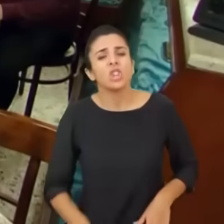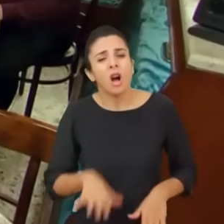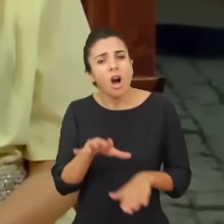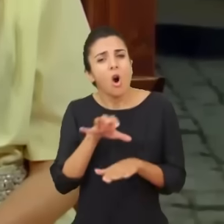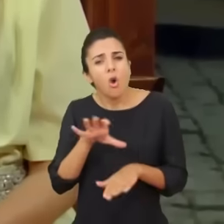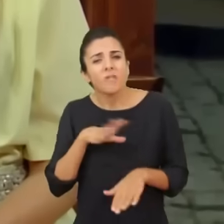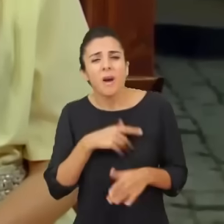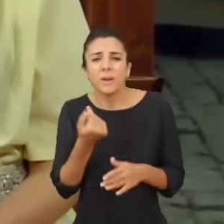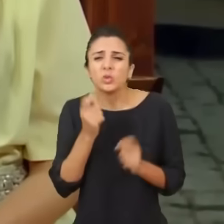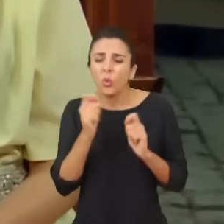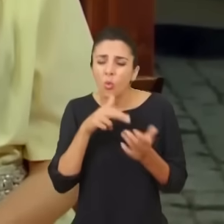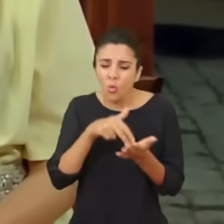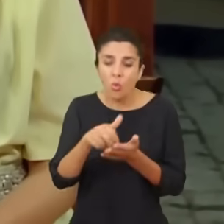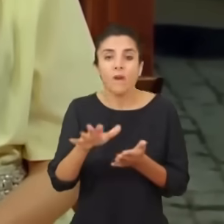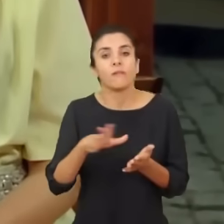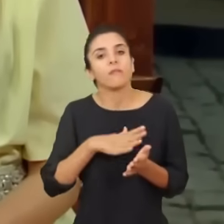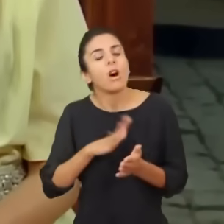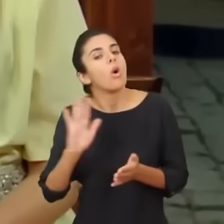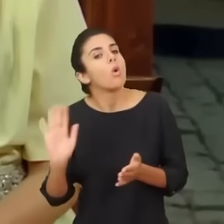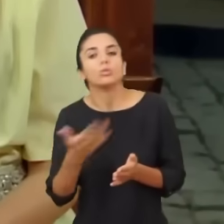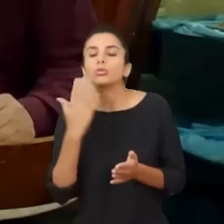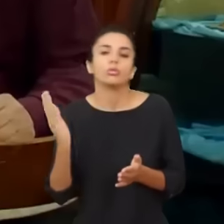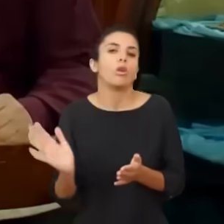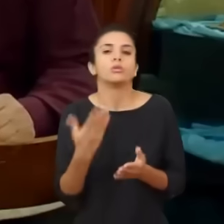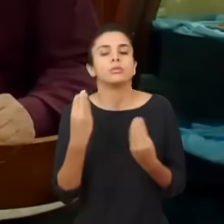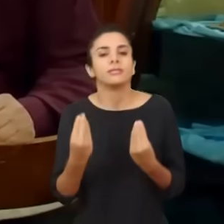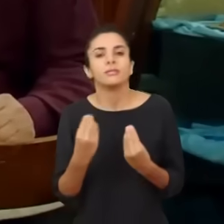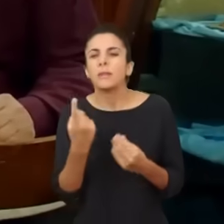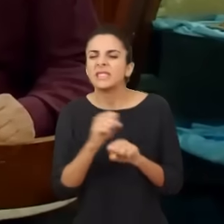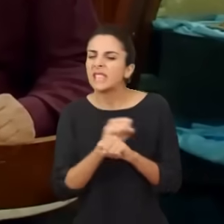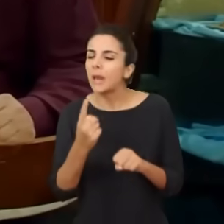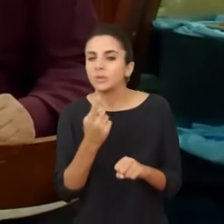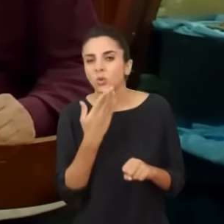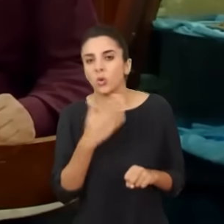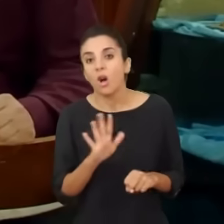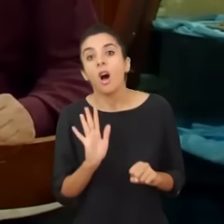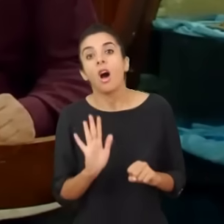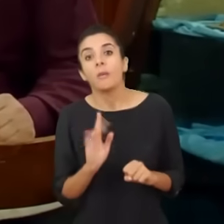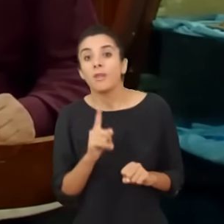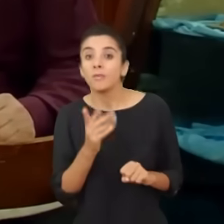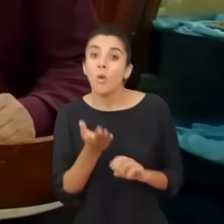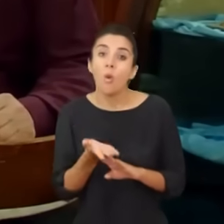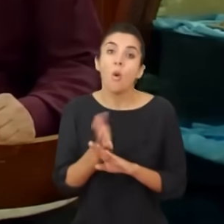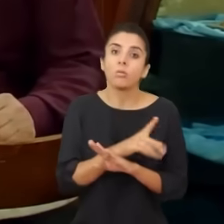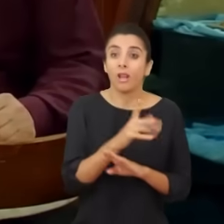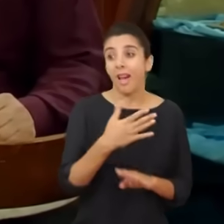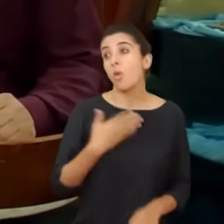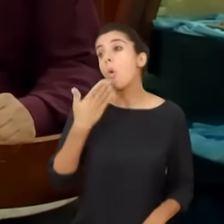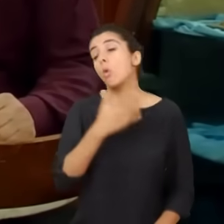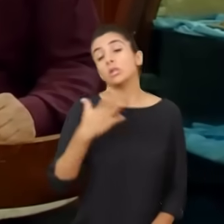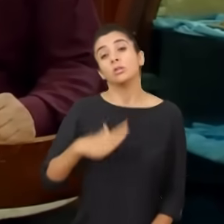yürüyeyim ama yok bir zarar. Yok bir zarar diyor ama bir taraftan da oruç tutacağım